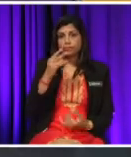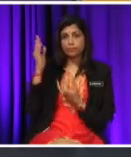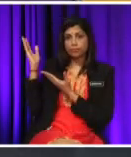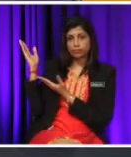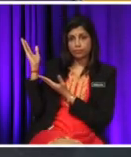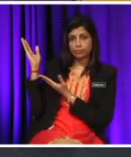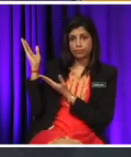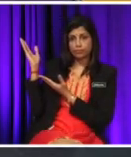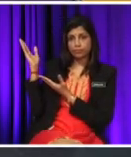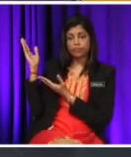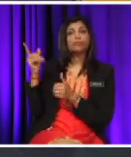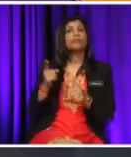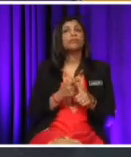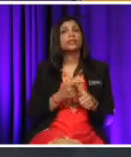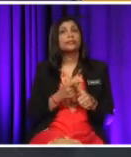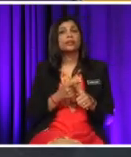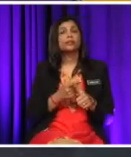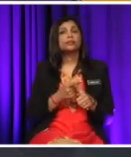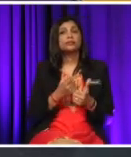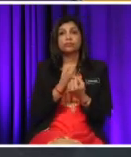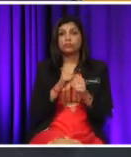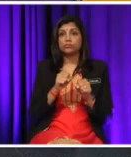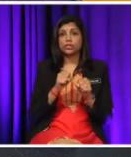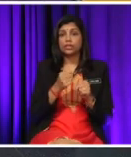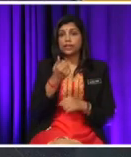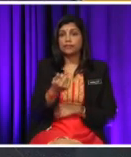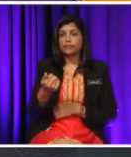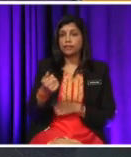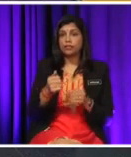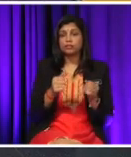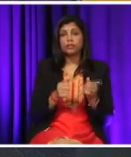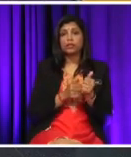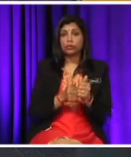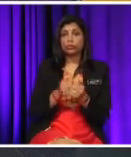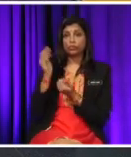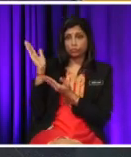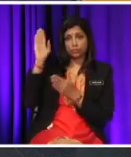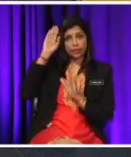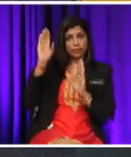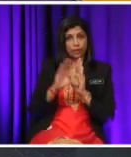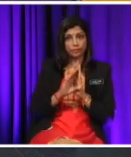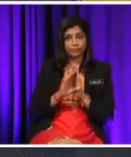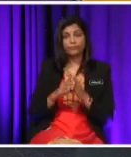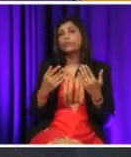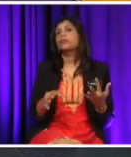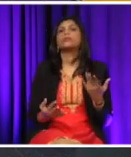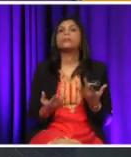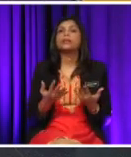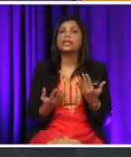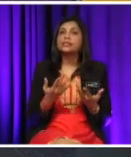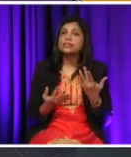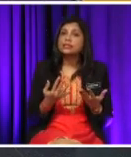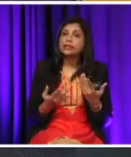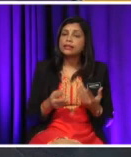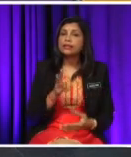yang pertama adalah sediakan Susunan nada seperti nama raja kemudian panaskan air dengan perlahan dan kacau